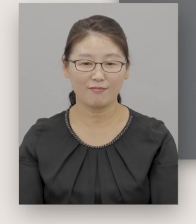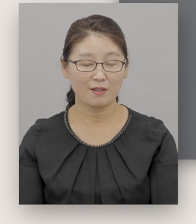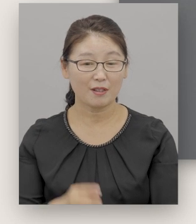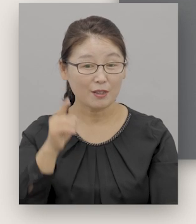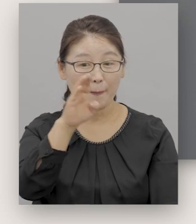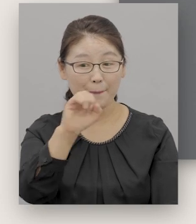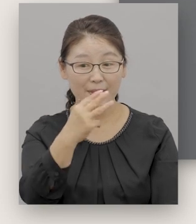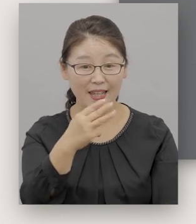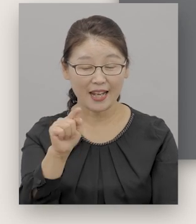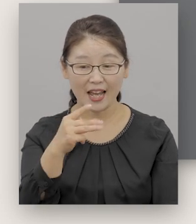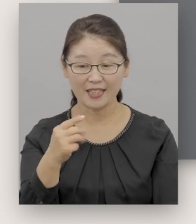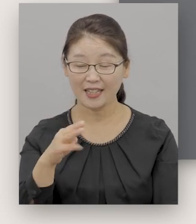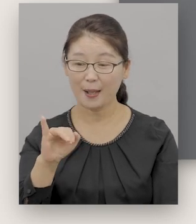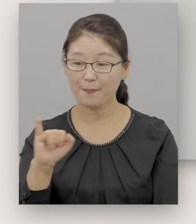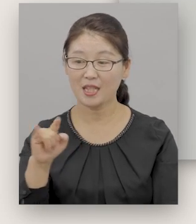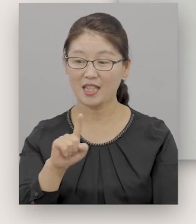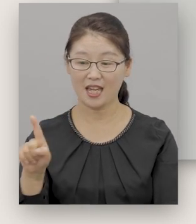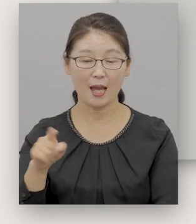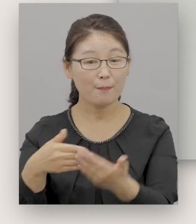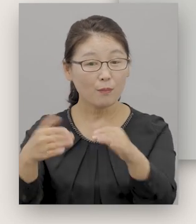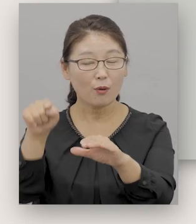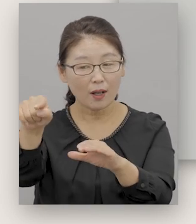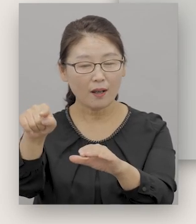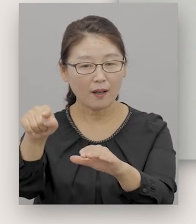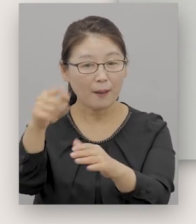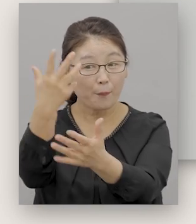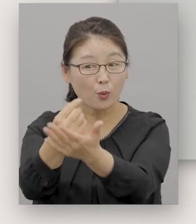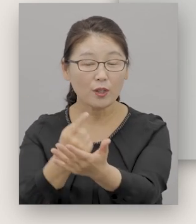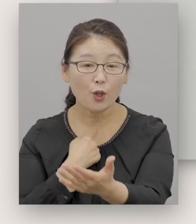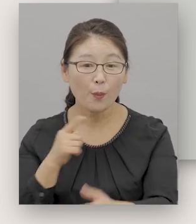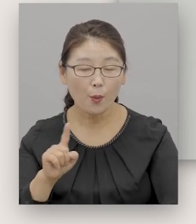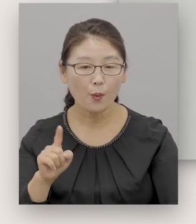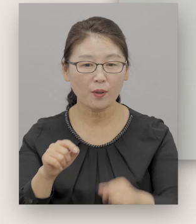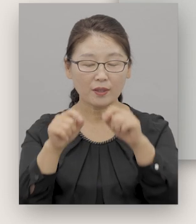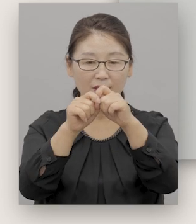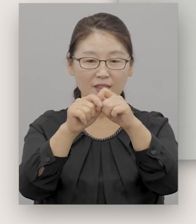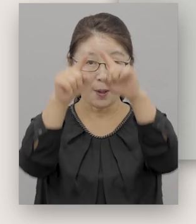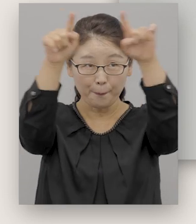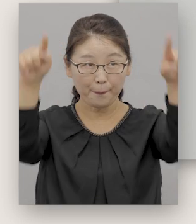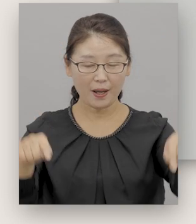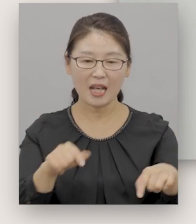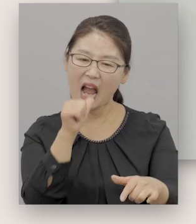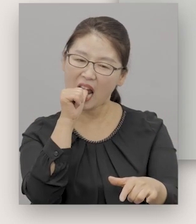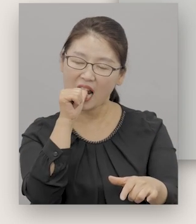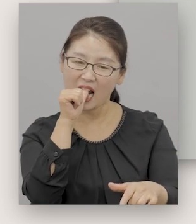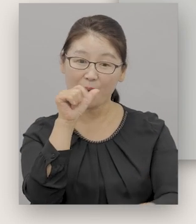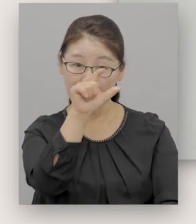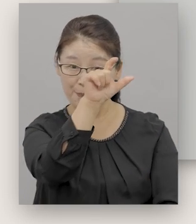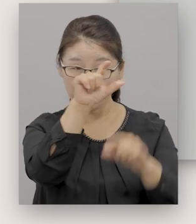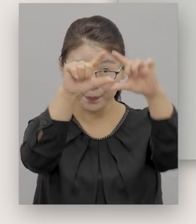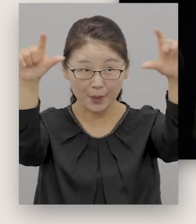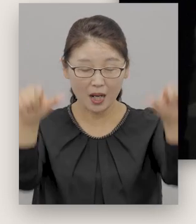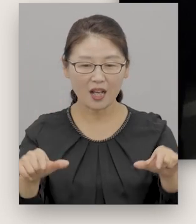아이러니하게도 여기선 보실 수 없지만 위에 보셨던 필라델피아 미술관의 그 복원됐던 버전은 그 프레임이 철제로